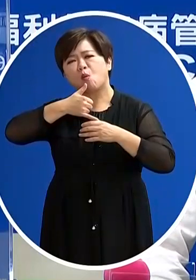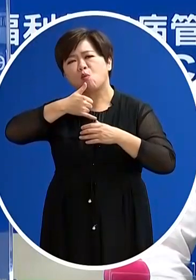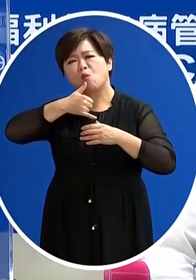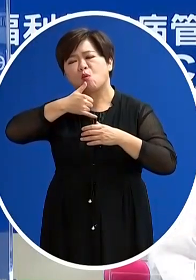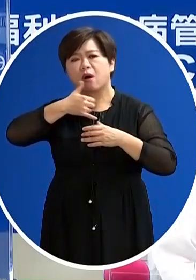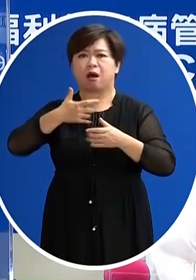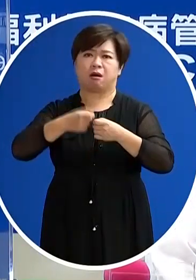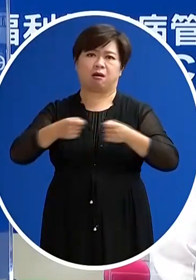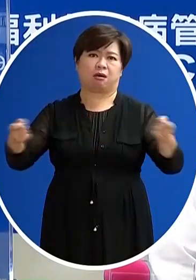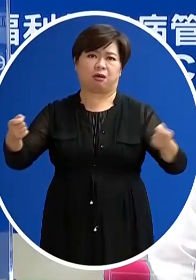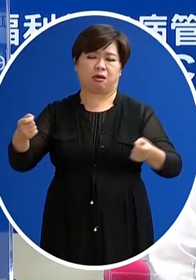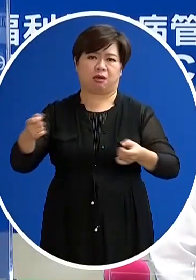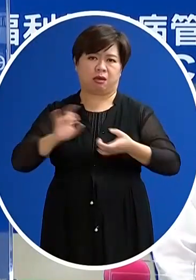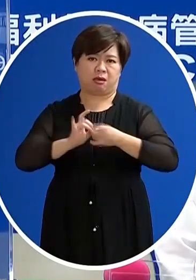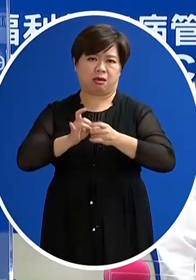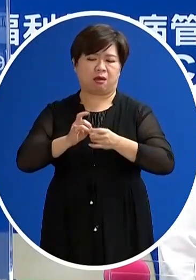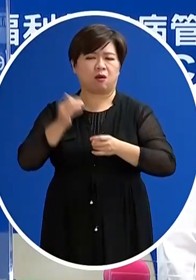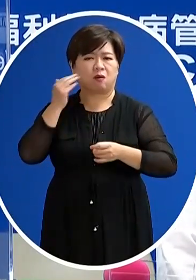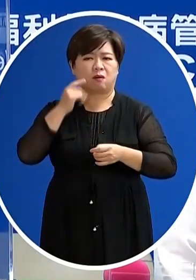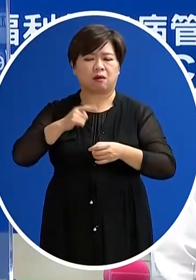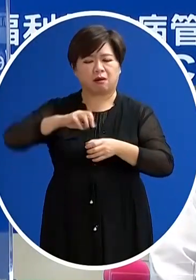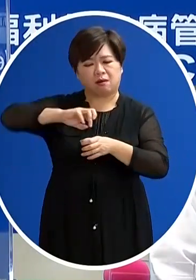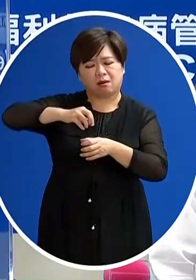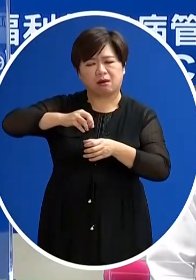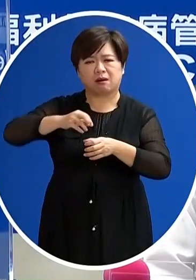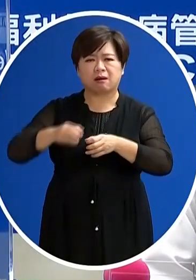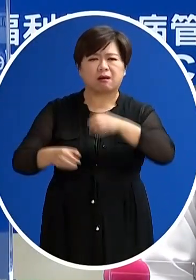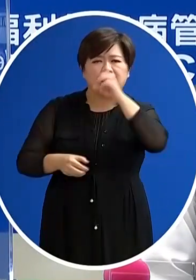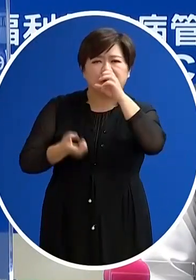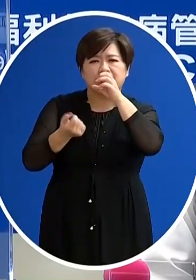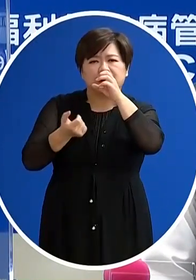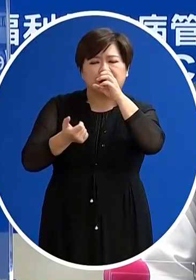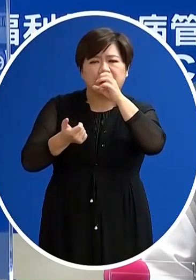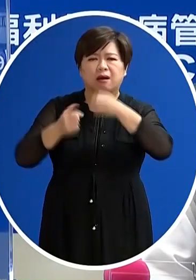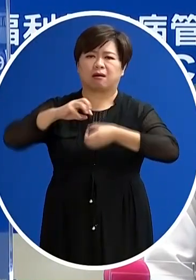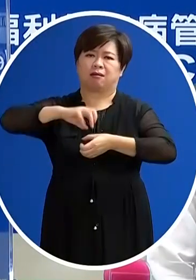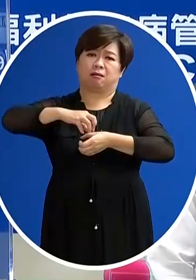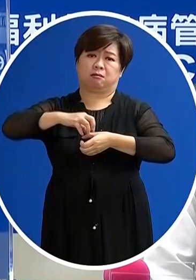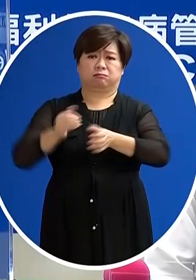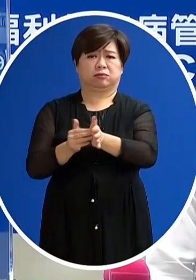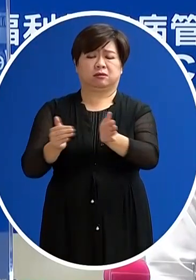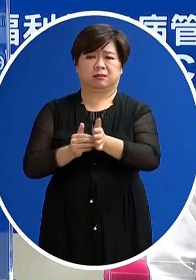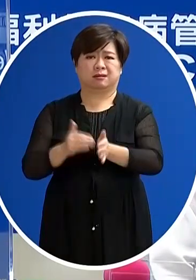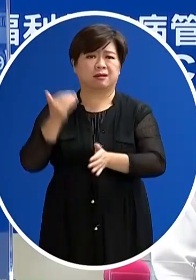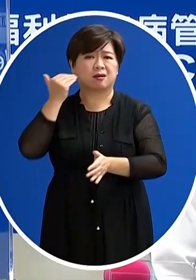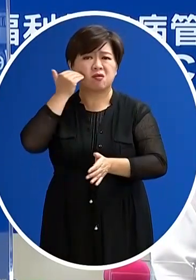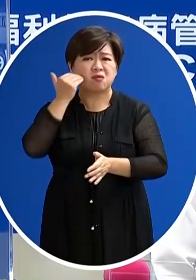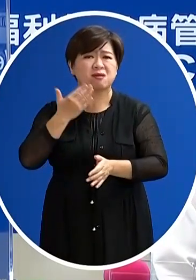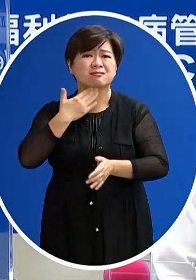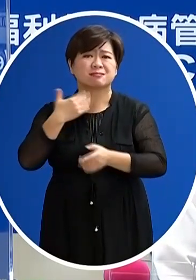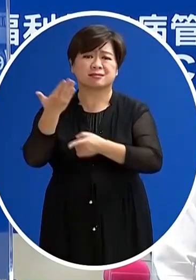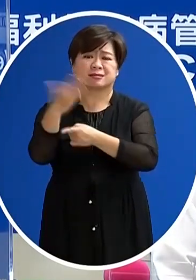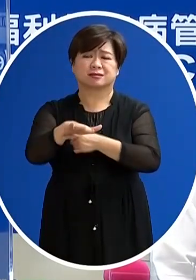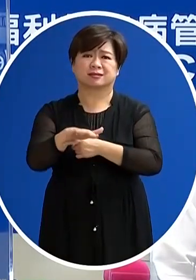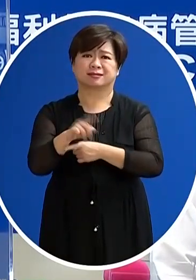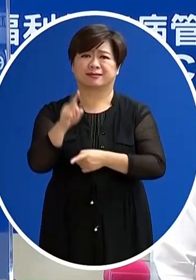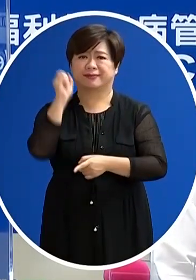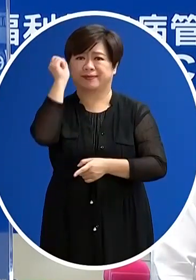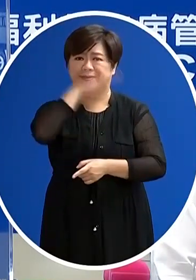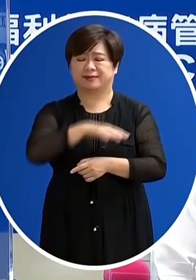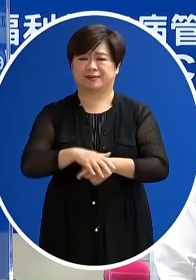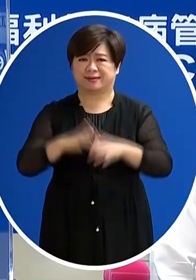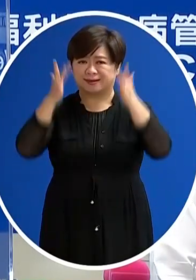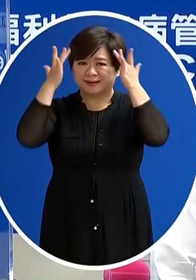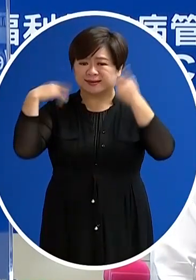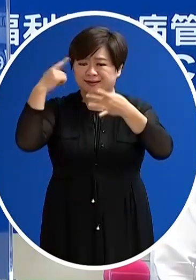就是他需要喝稍微打开来喝一下，那这都需要，要不然渴死这也是一个问题哈，缺水，因为夏